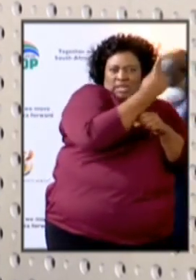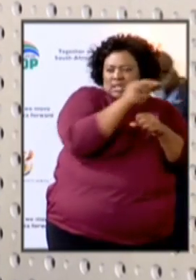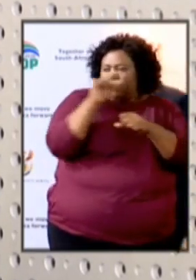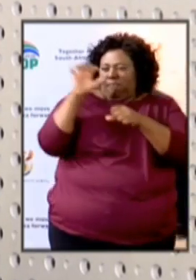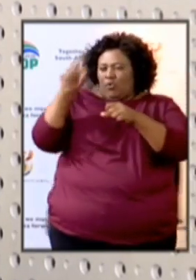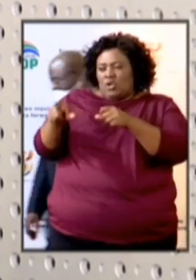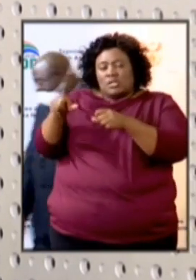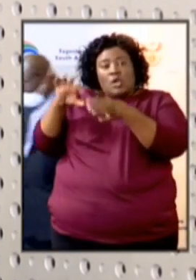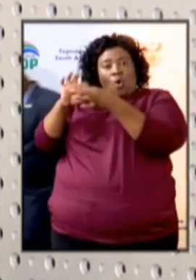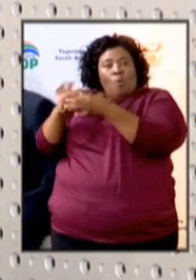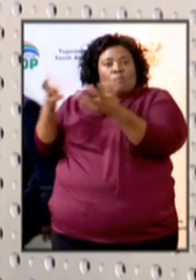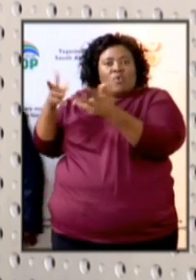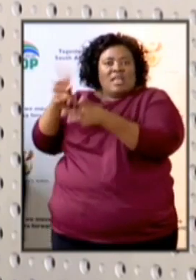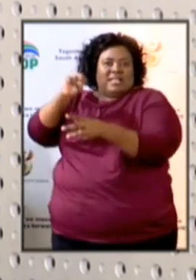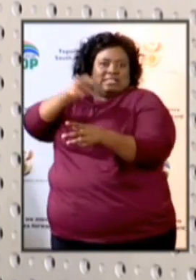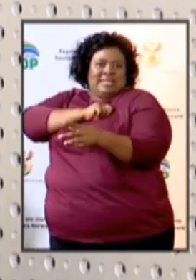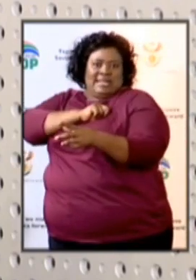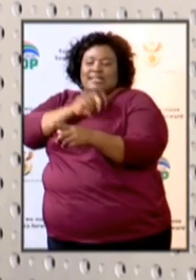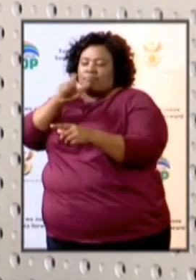babuye lemsebenzini.